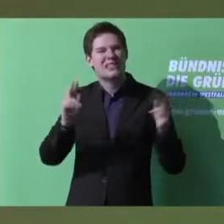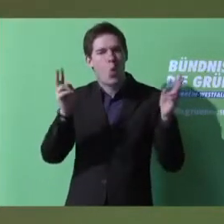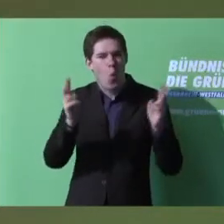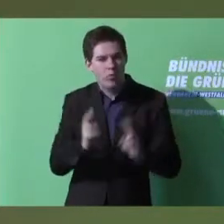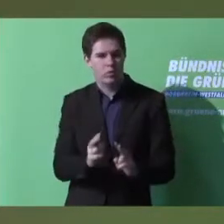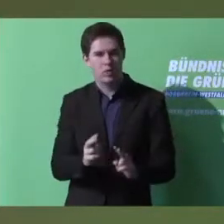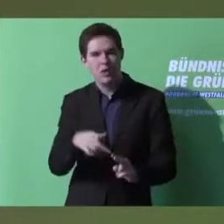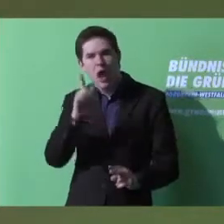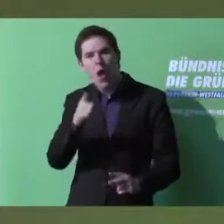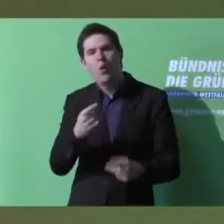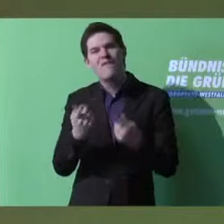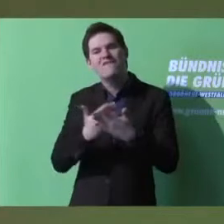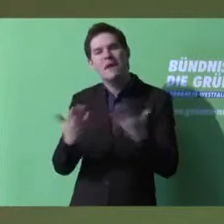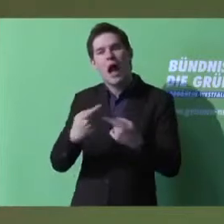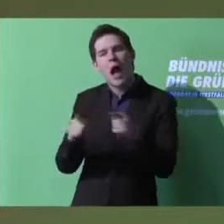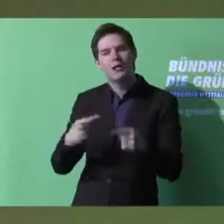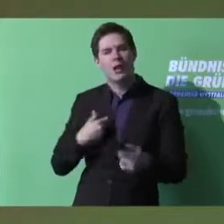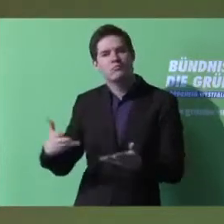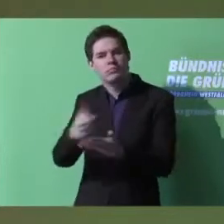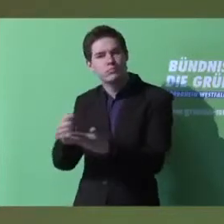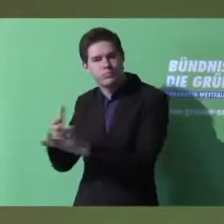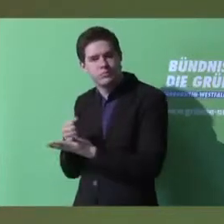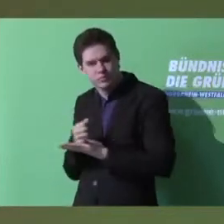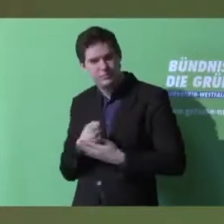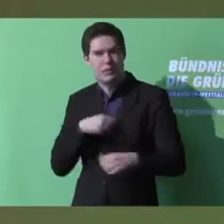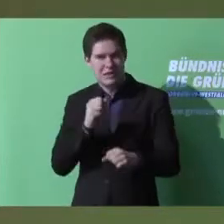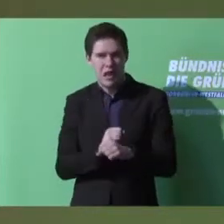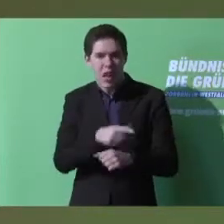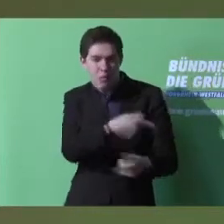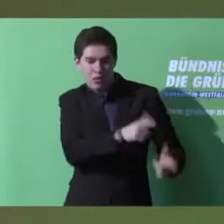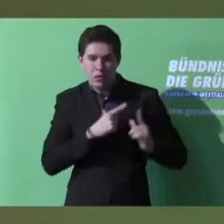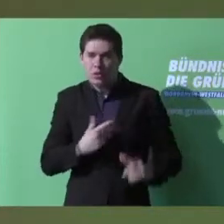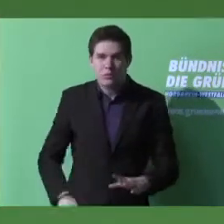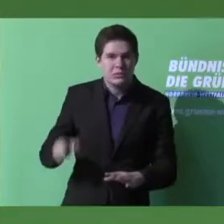moderate Einnahmeverbesserung. Politik auf Pump, das geht nicht mehr.